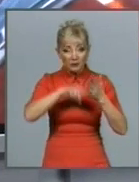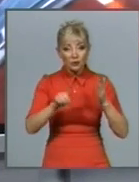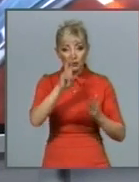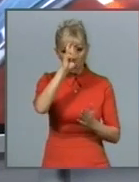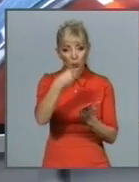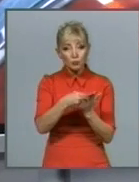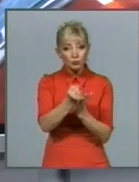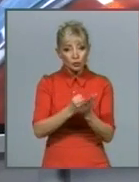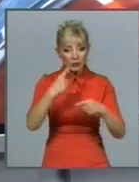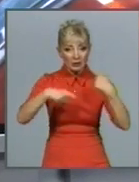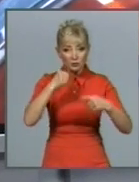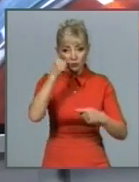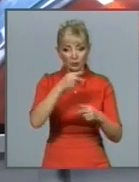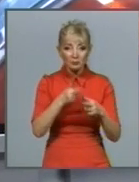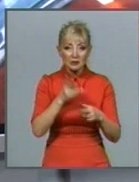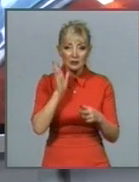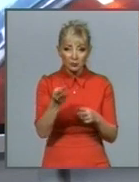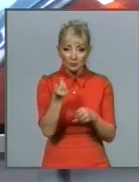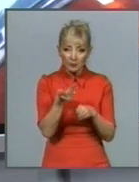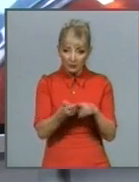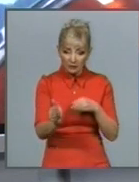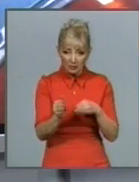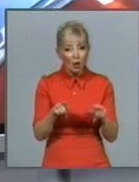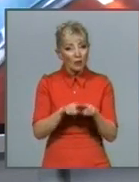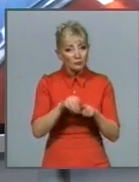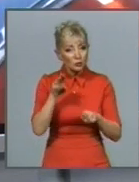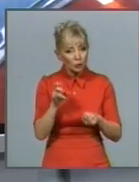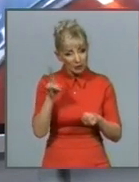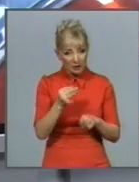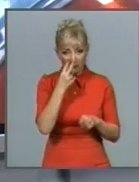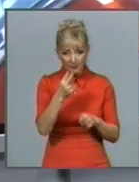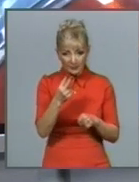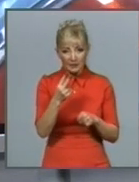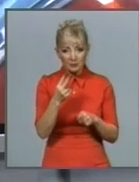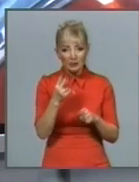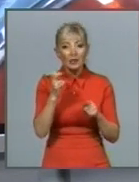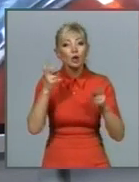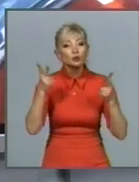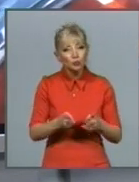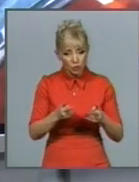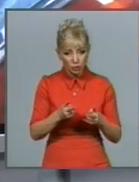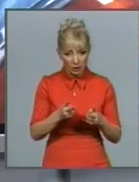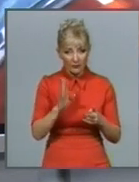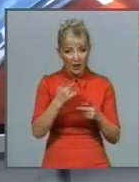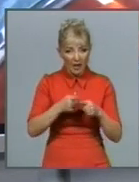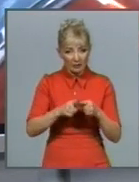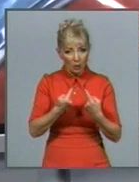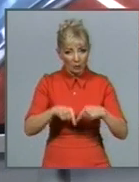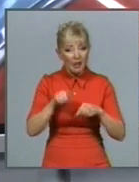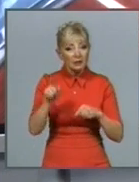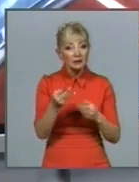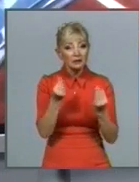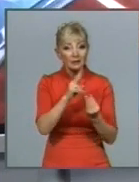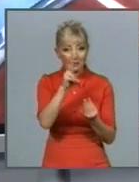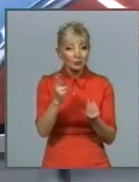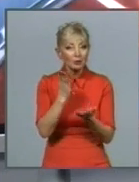держбюджеті наступного року медицина буде профінансована все ж таки, виходячи з потреб цієї галузі. Кажуть, ті кошти, які сьогодні значаться у